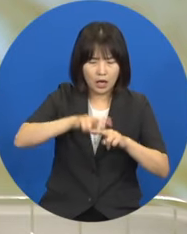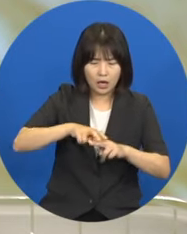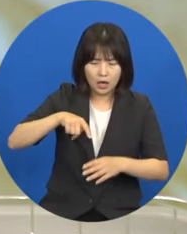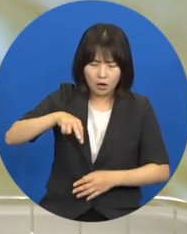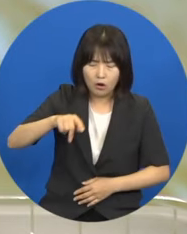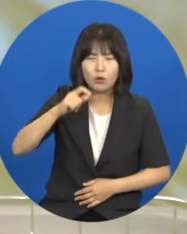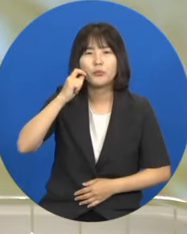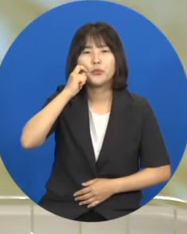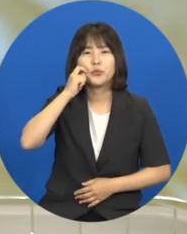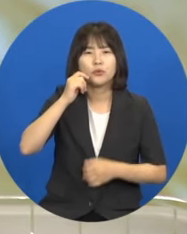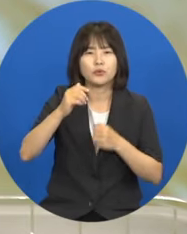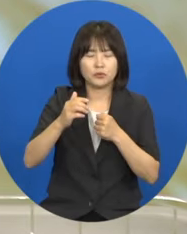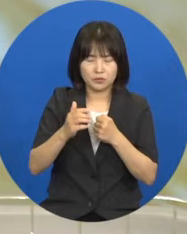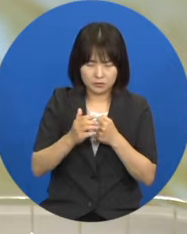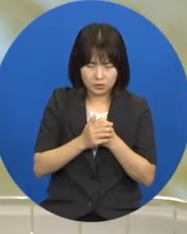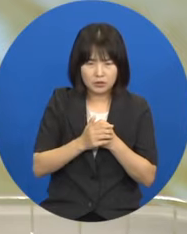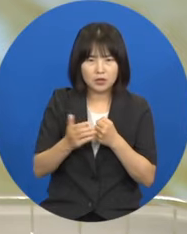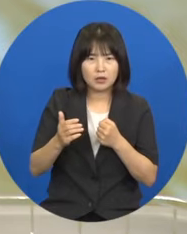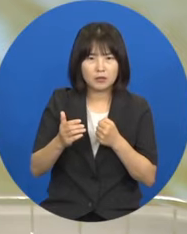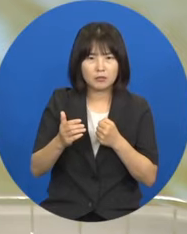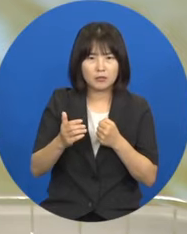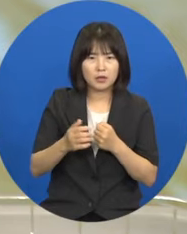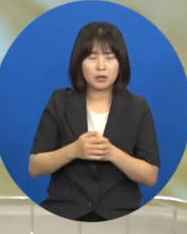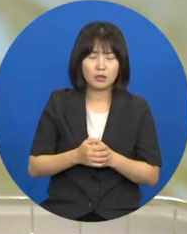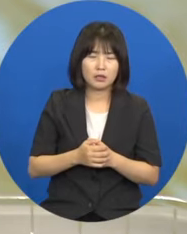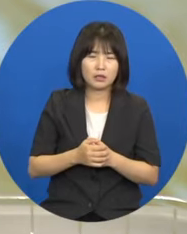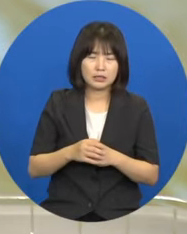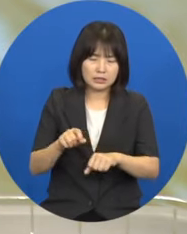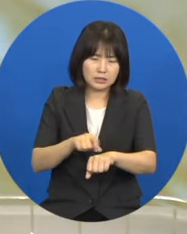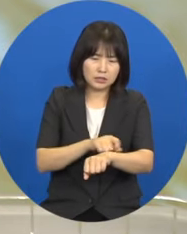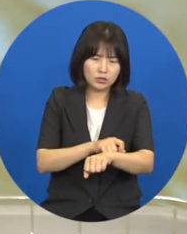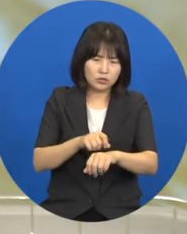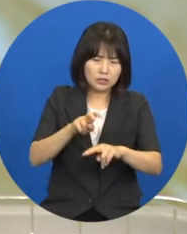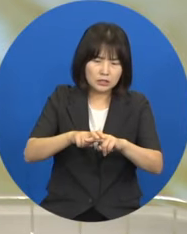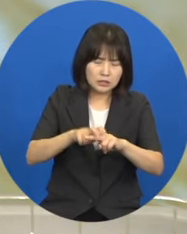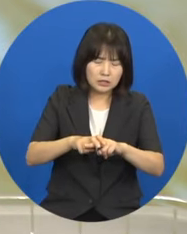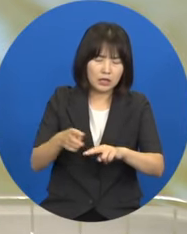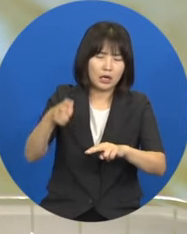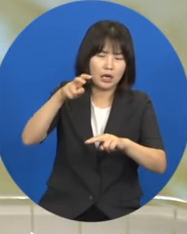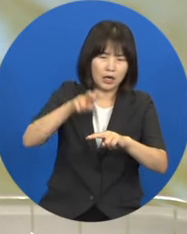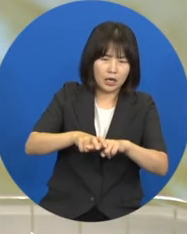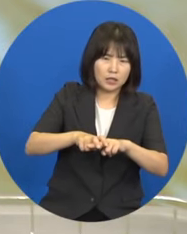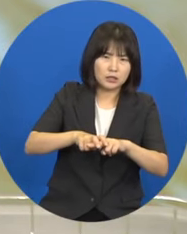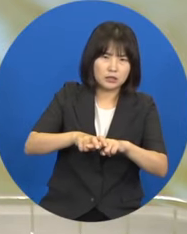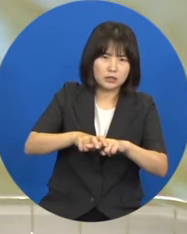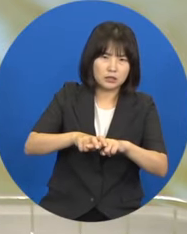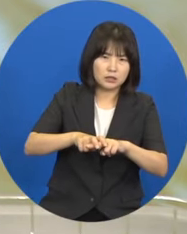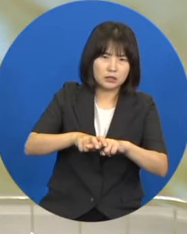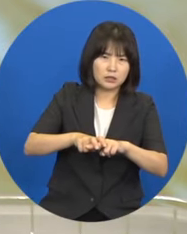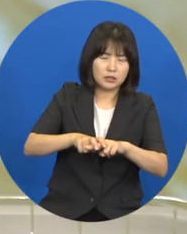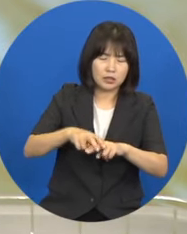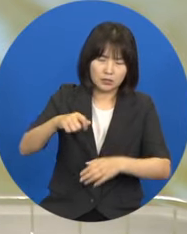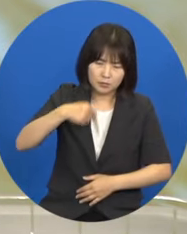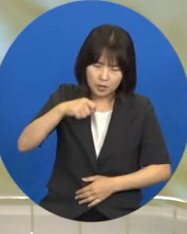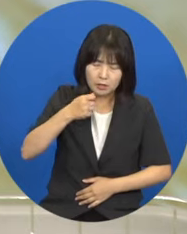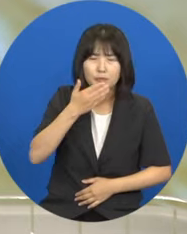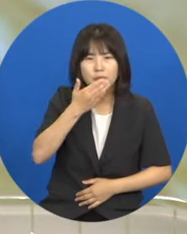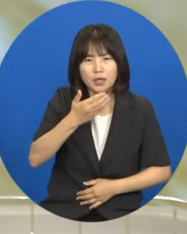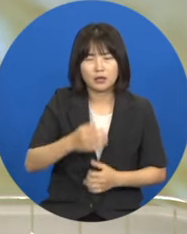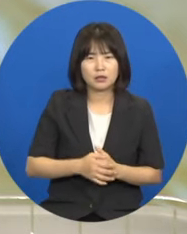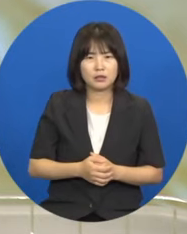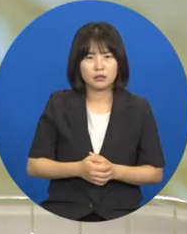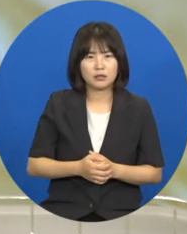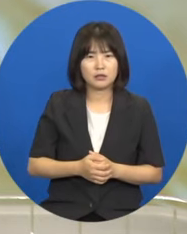근육이 약하니 목을 가눌 수 없어서 특수한 의자에 앉아서 식사를 하고 휠체어 타서 끌어줘야 움직일 수